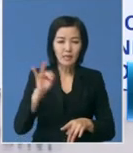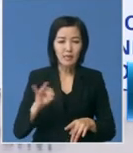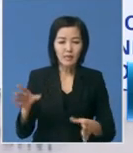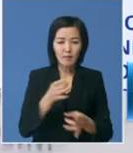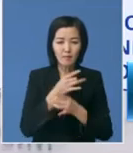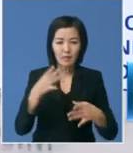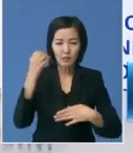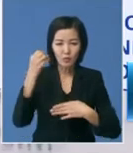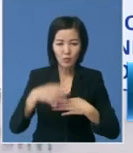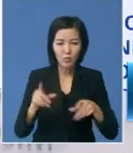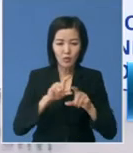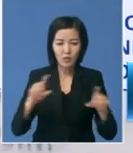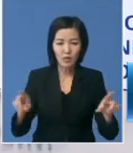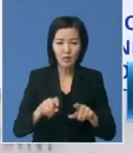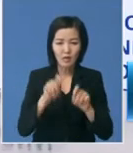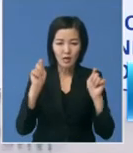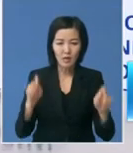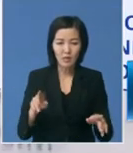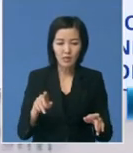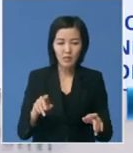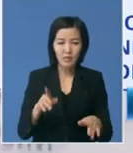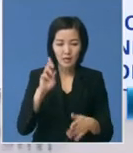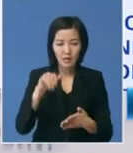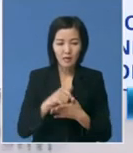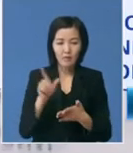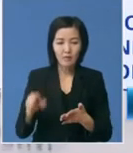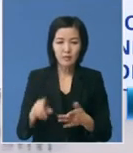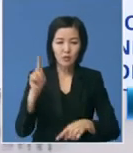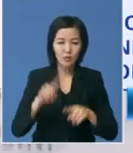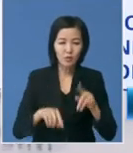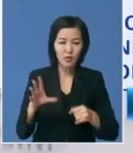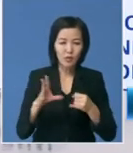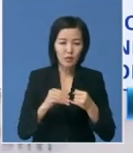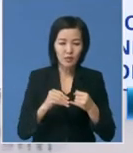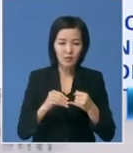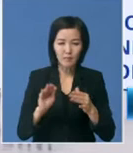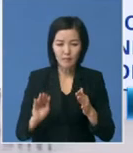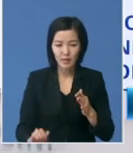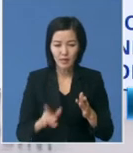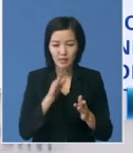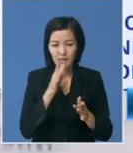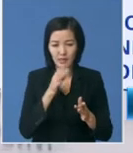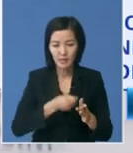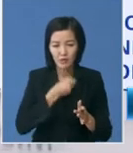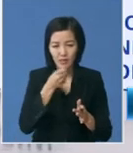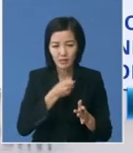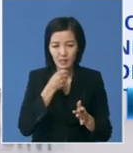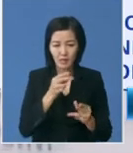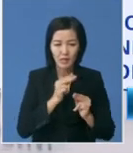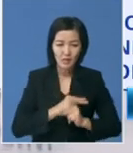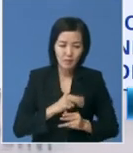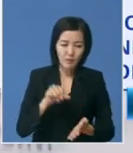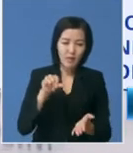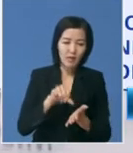Бұл елбасының туған жерінде балалық шағынан бастап ер жетуі, еңбек